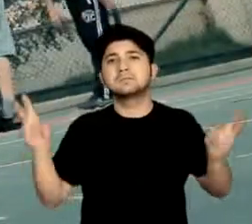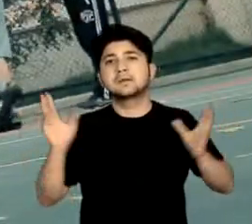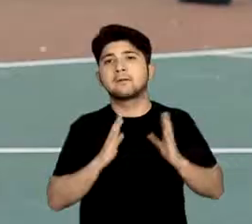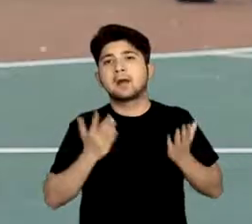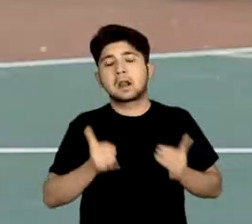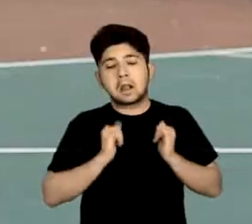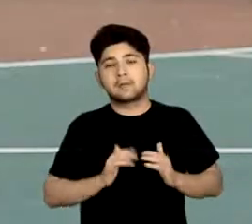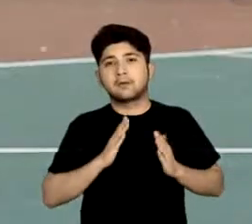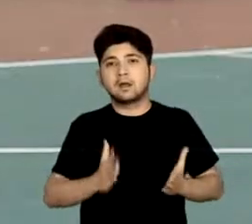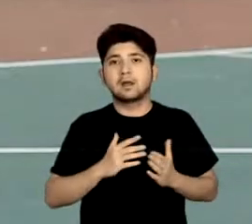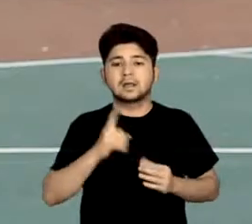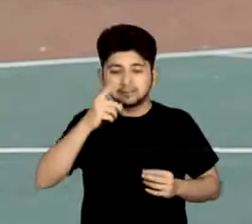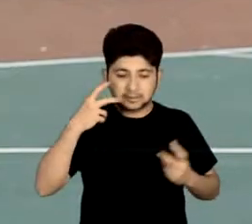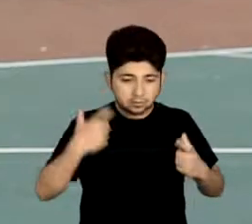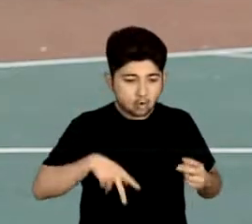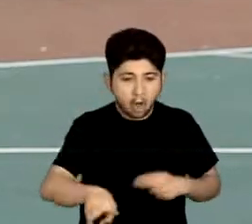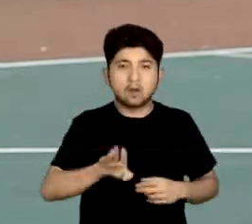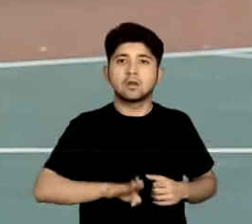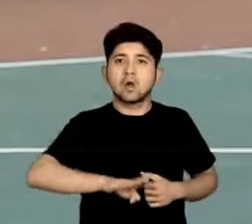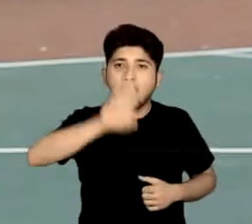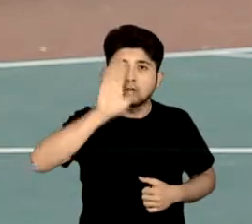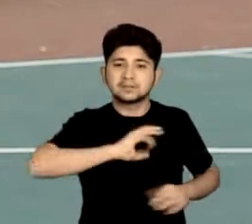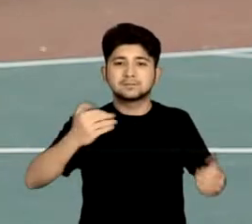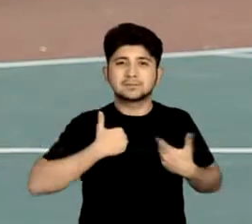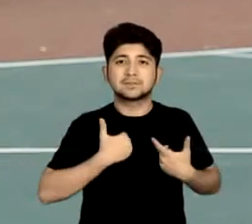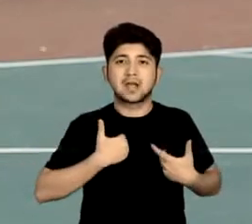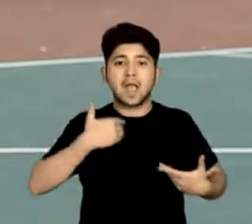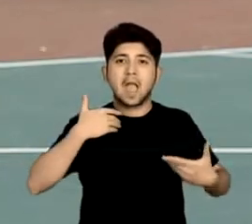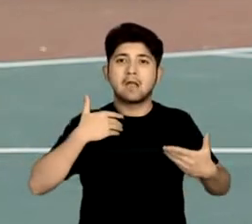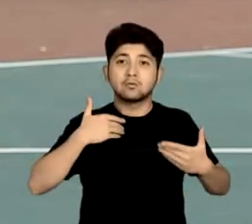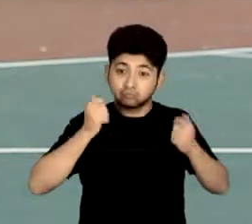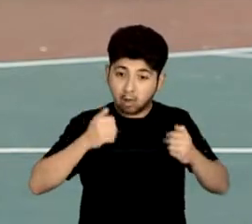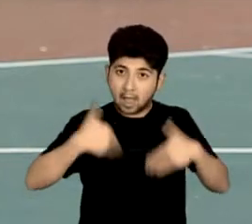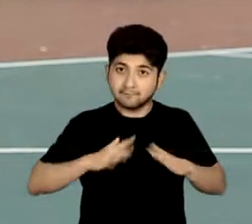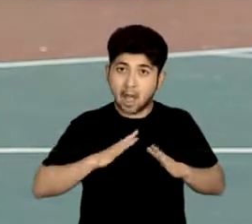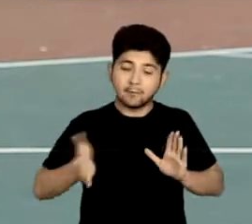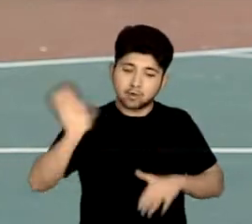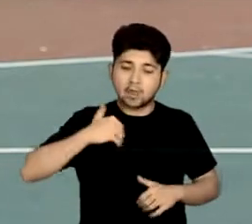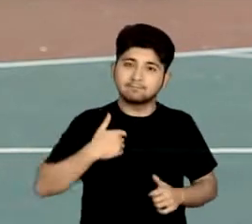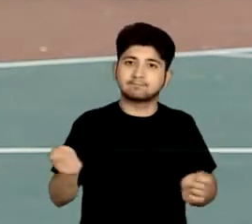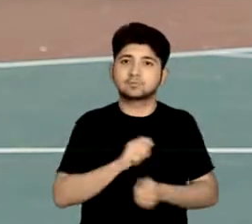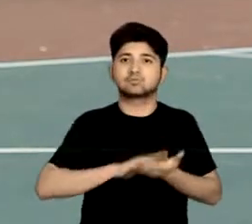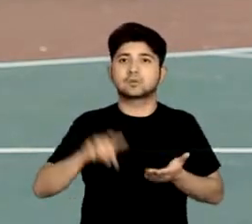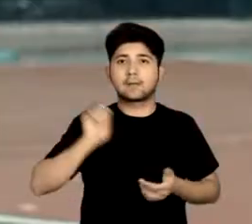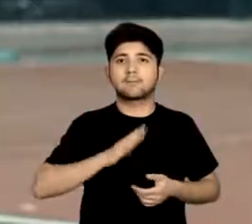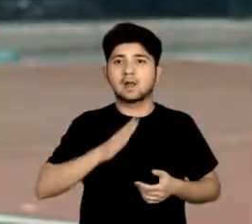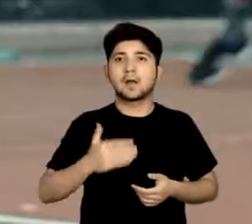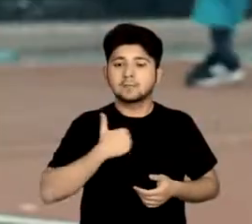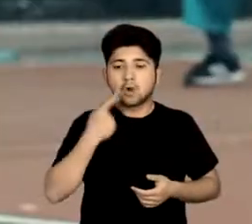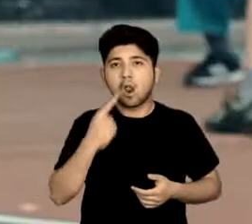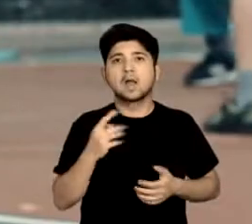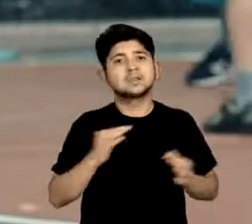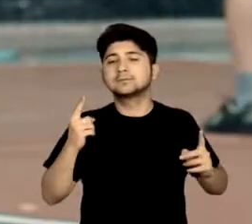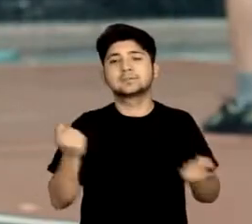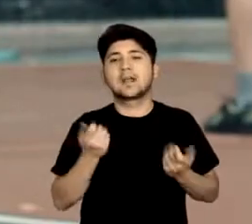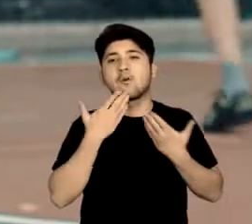açıkçası. Yani hiçbir kaldırım, hiçbir yokuş bizlere açıkçası engel ama bir süreden sonra aşıyorsunuz. Çünkü bize göre hiçbir